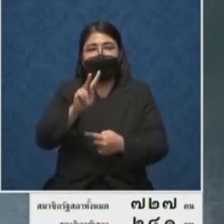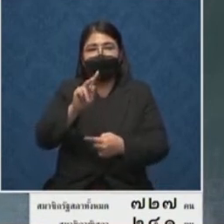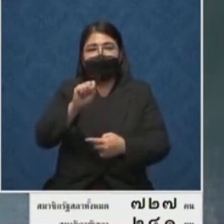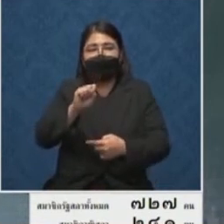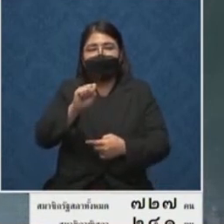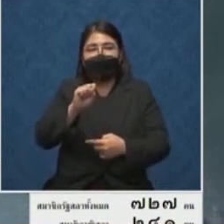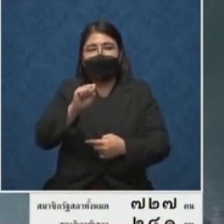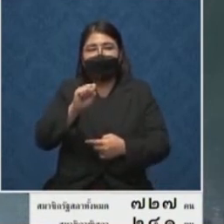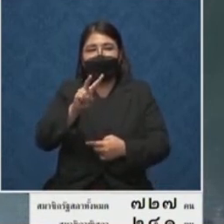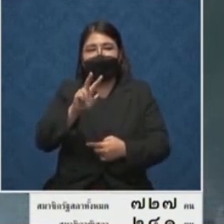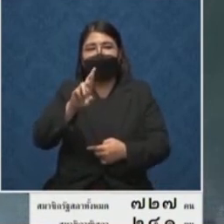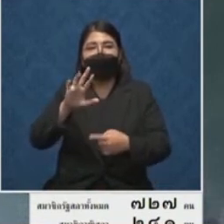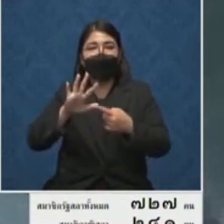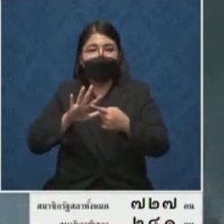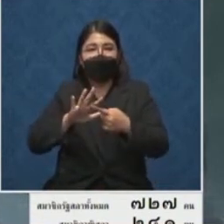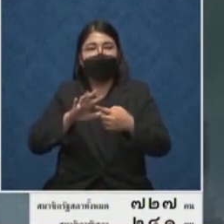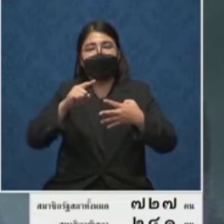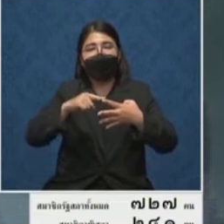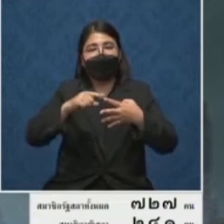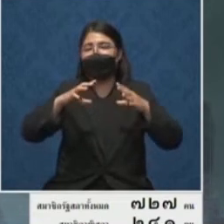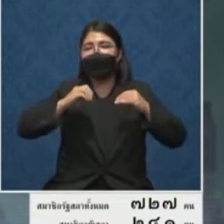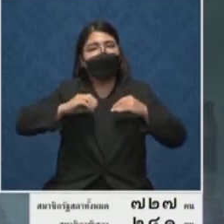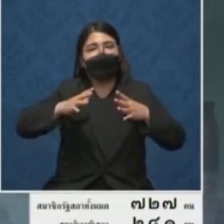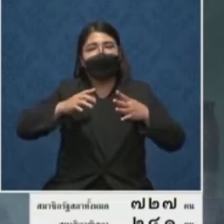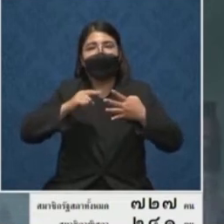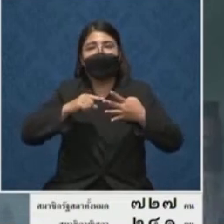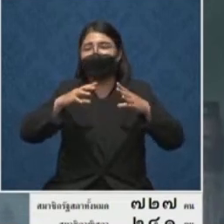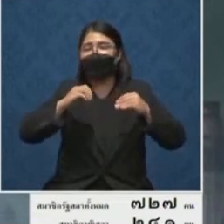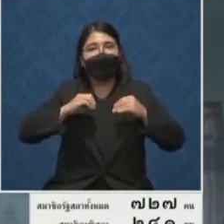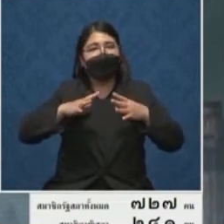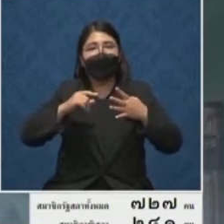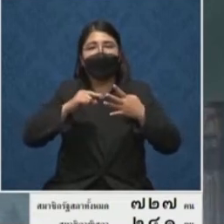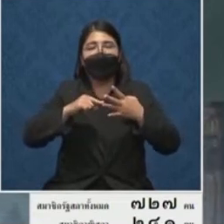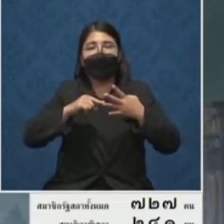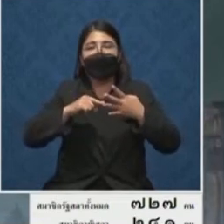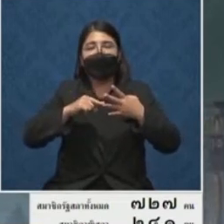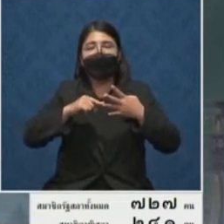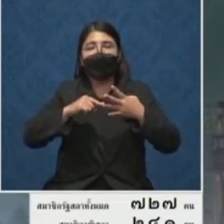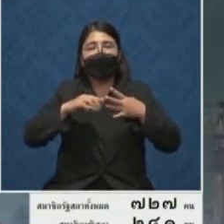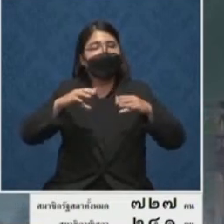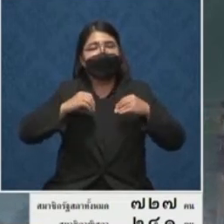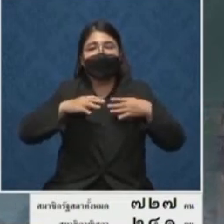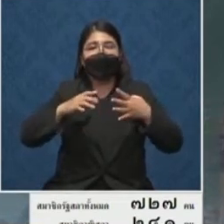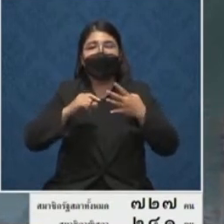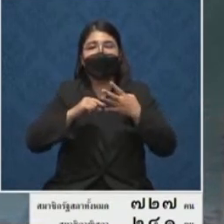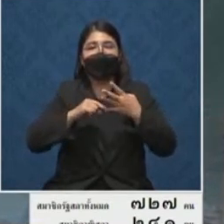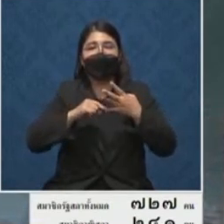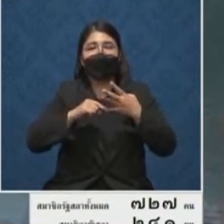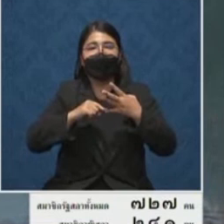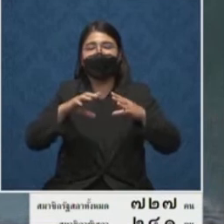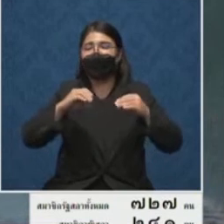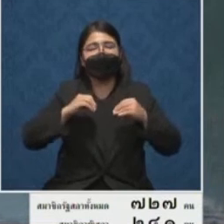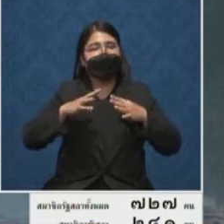693พลเอกอักษราเกิดผล 1ไม่รับหลักการ2ไม่รับหลัก